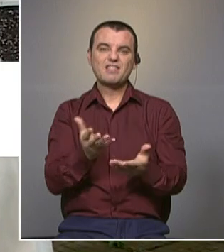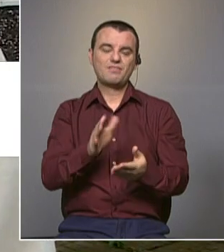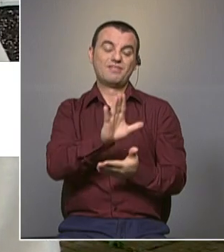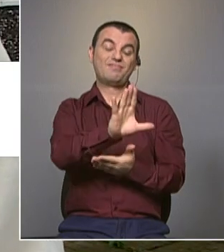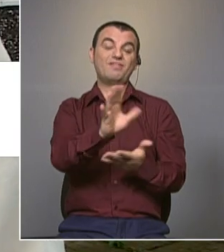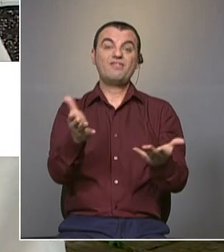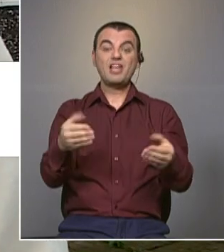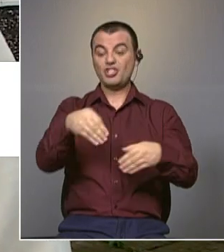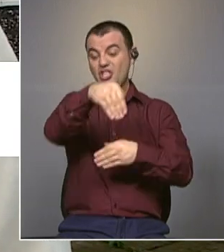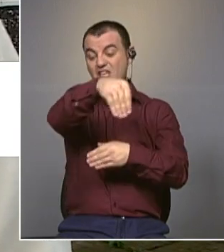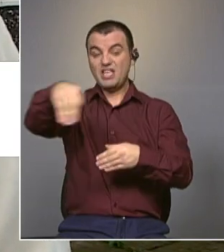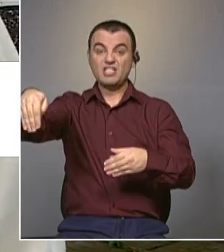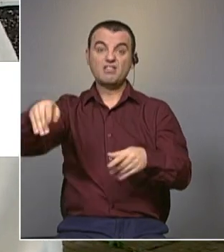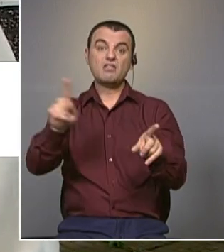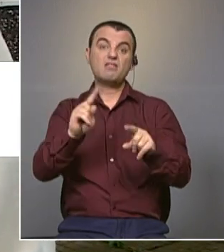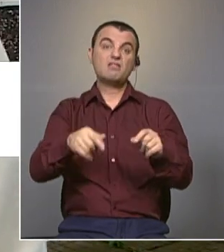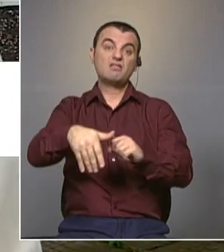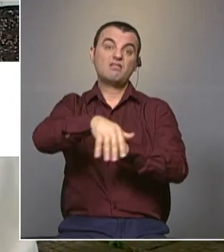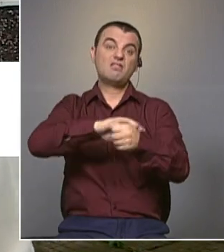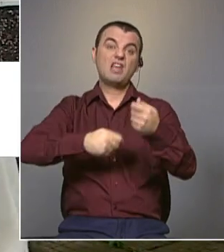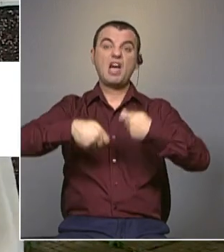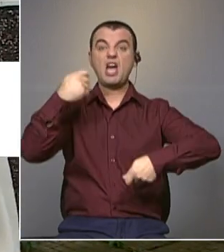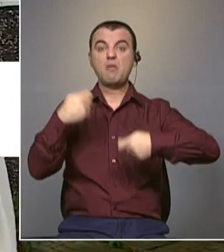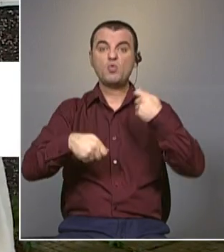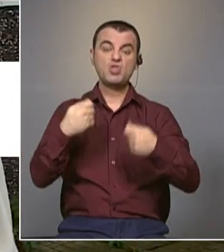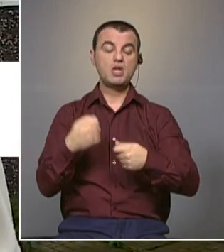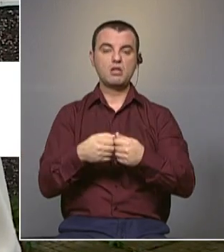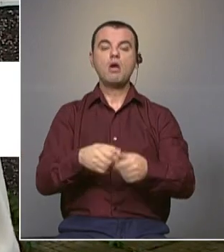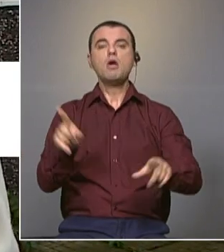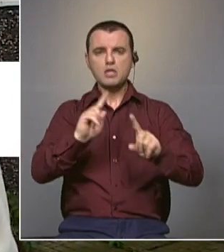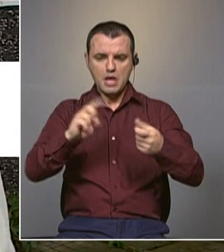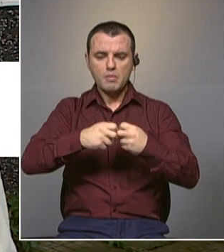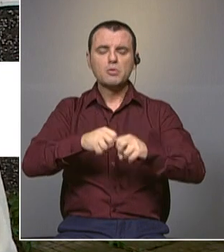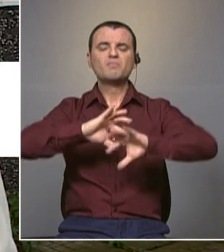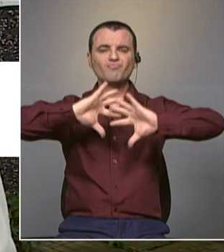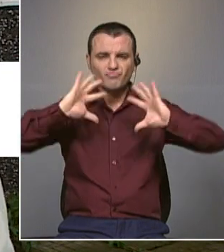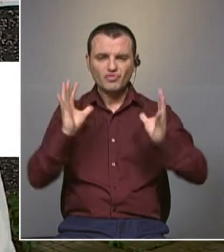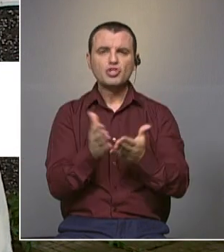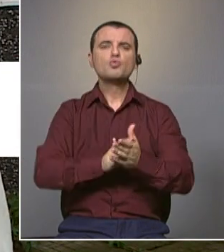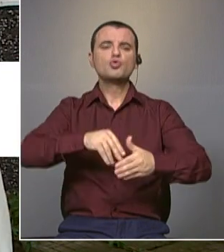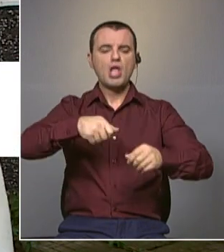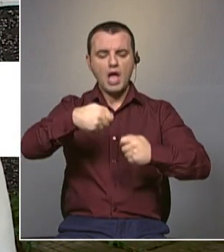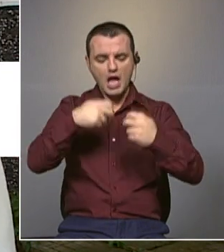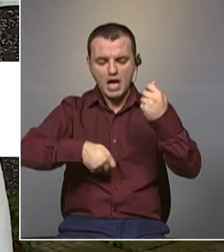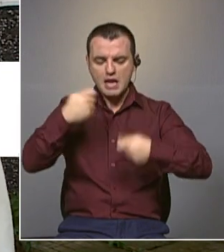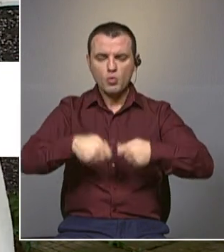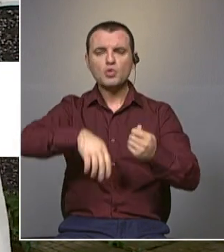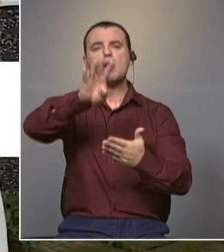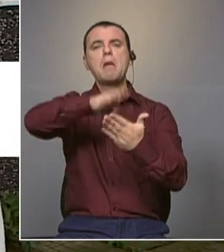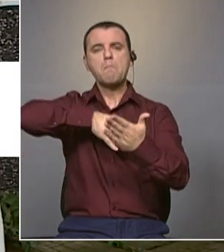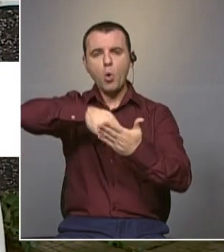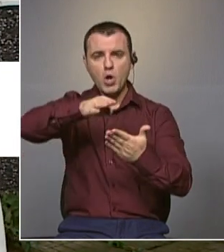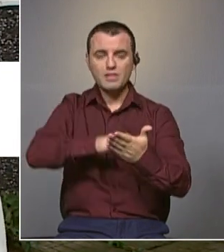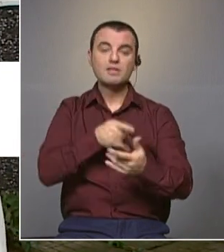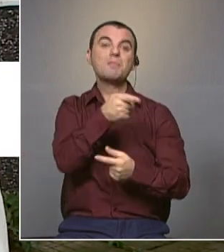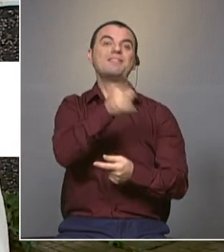оправени, доварите, оградите. Казаха хората, всичко ще оправим, ще боядисаме. Ти само напиши